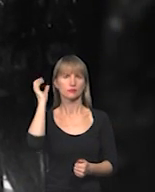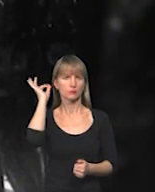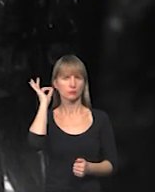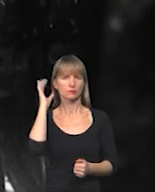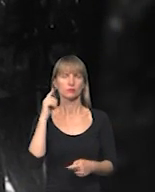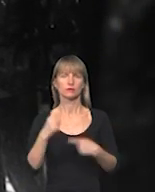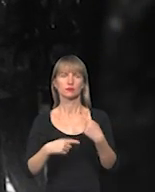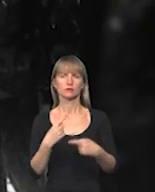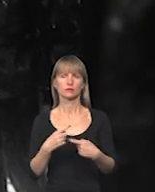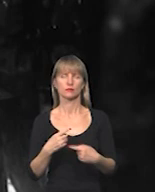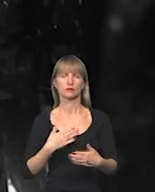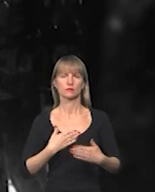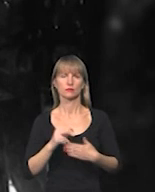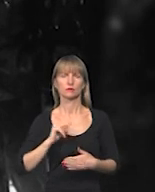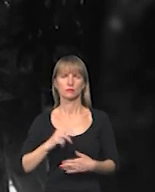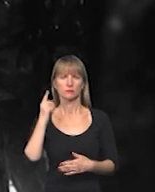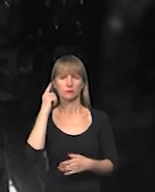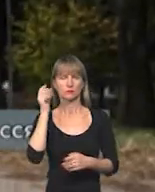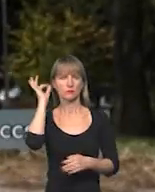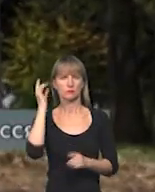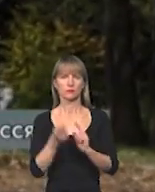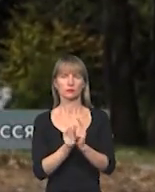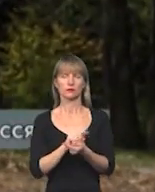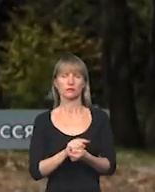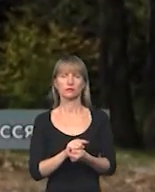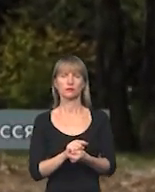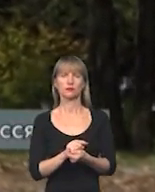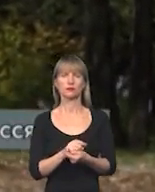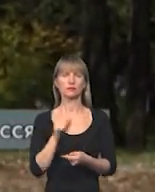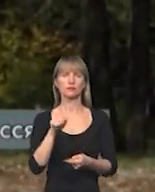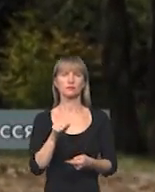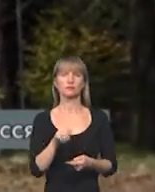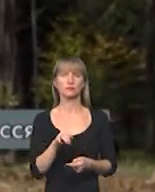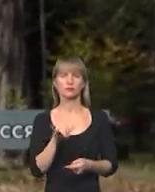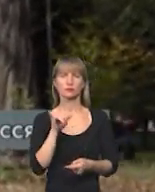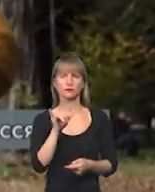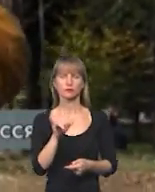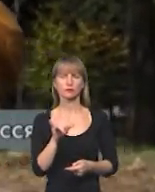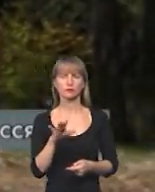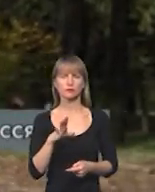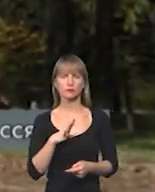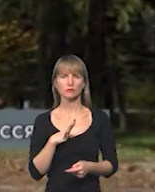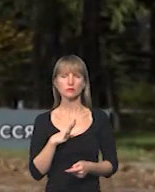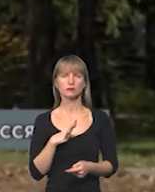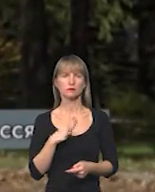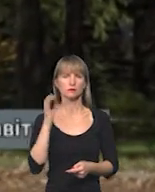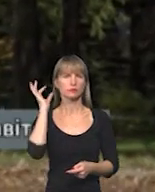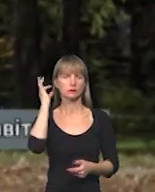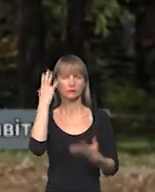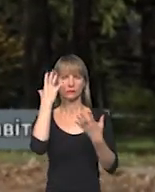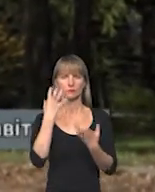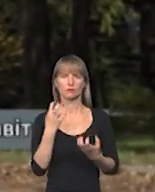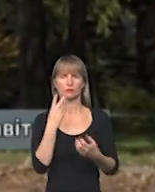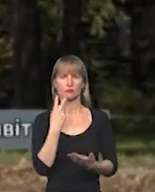Щоправда, через напружену роботу він змінився. Здесь Александр Винтер, ну, брюнет. Вот видно, что волосы темные.